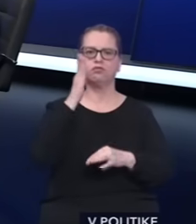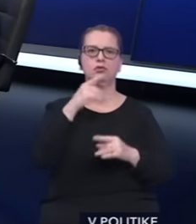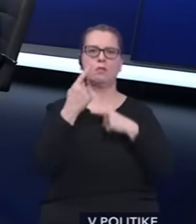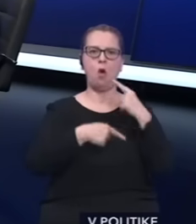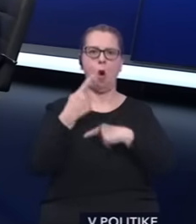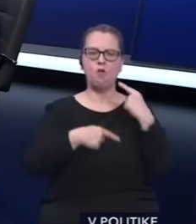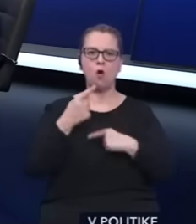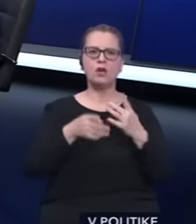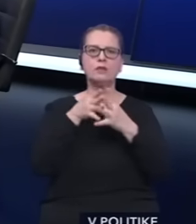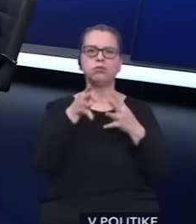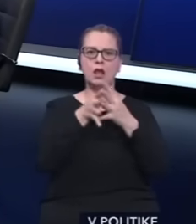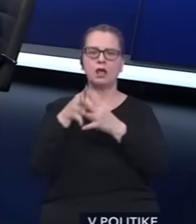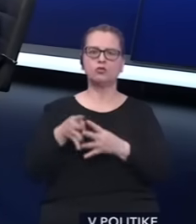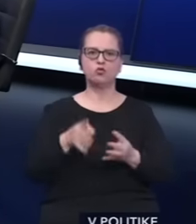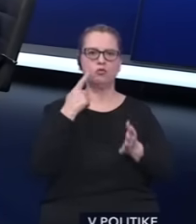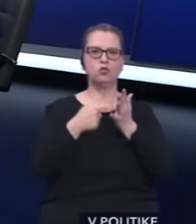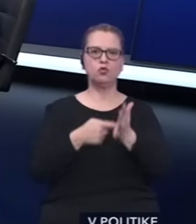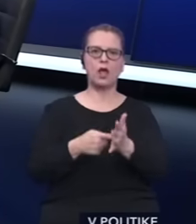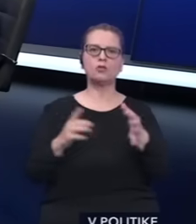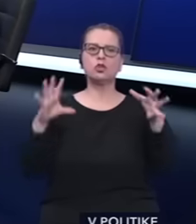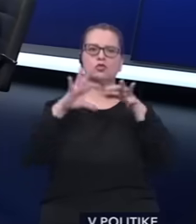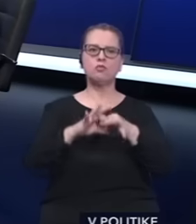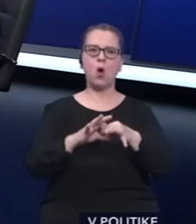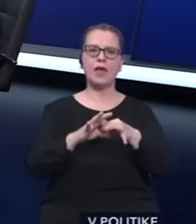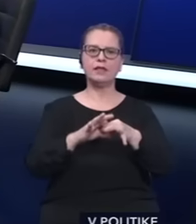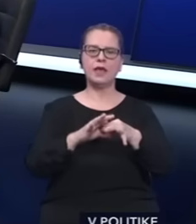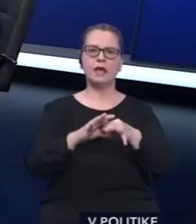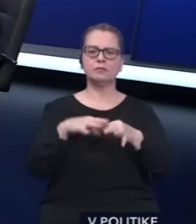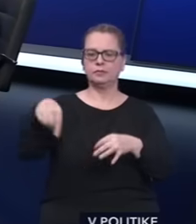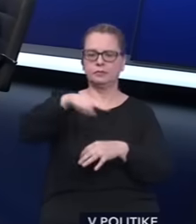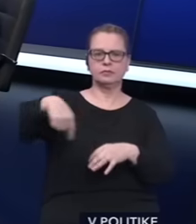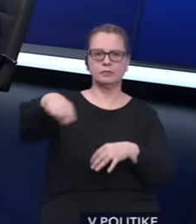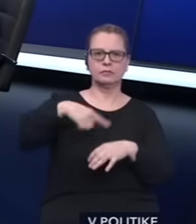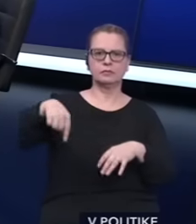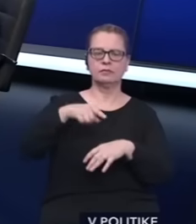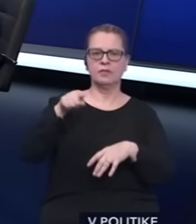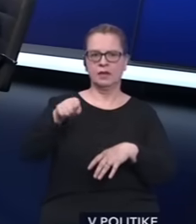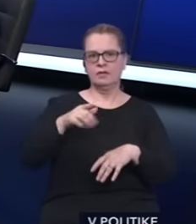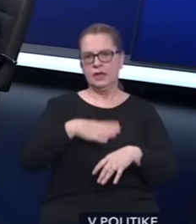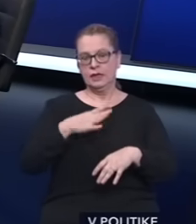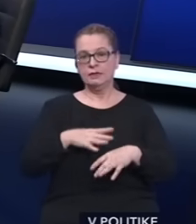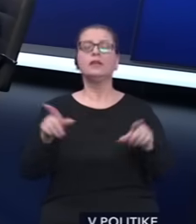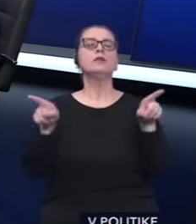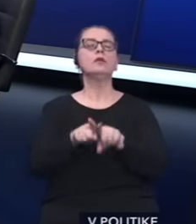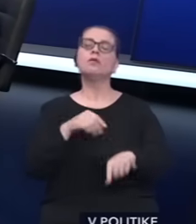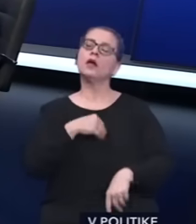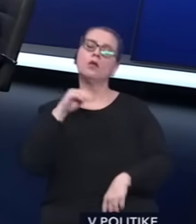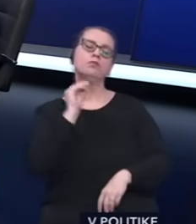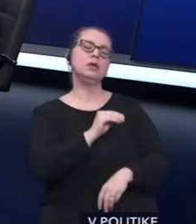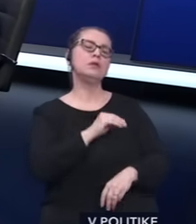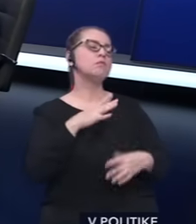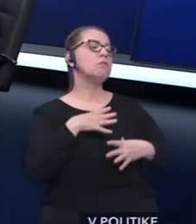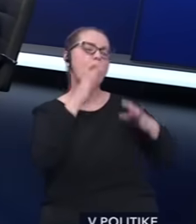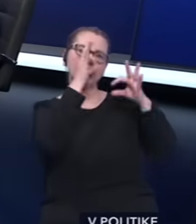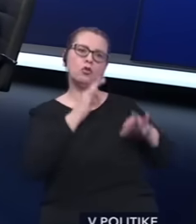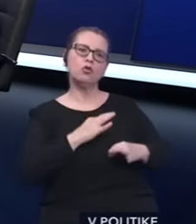či prieskumy ukazujú na isté spojenie, že či je to to, ktoré máte možno vy na mysli. Tá istá otázka pre vás, pán podpredseda